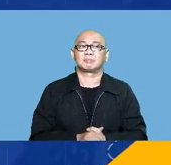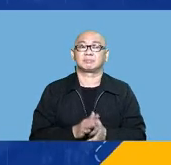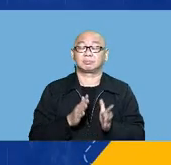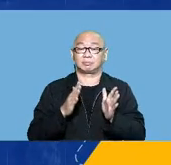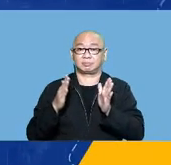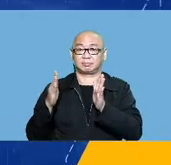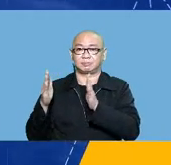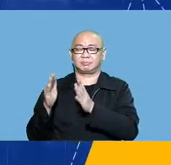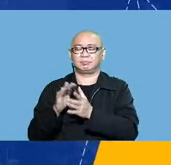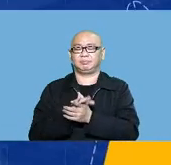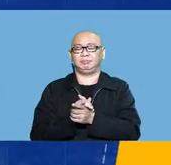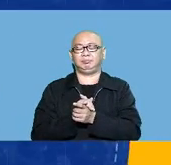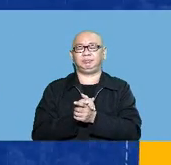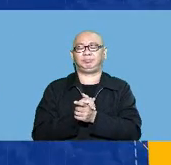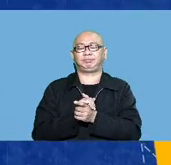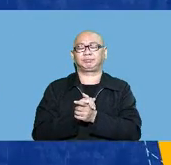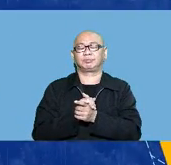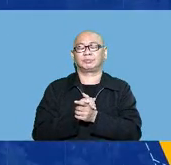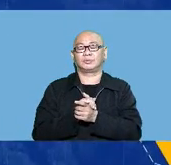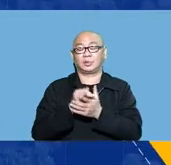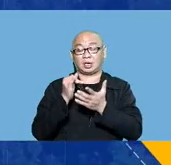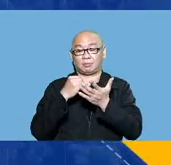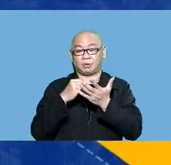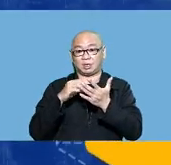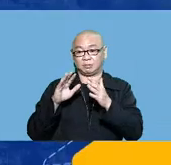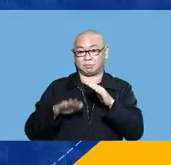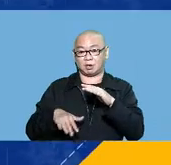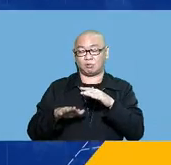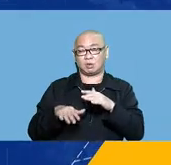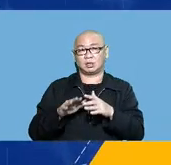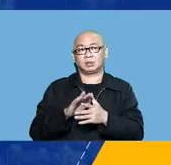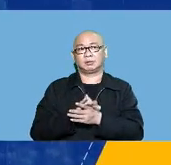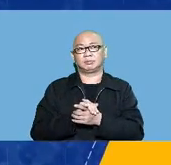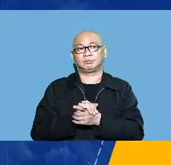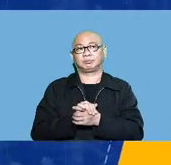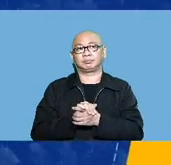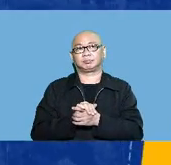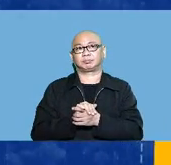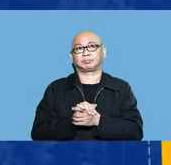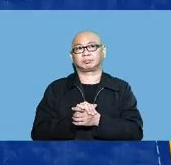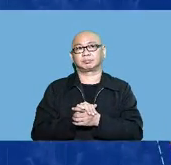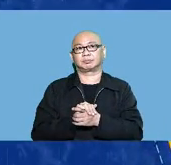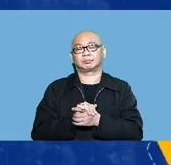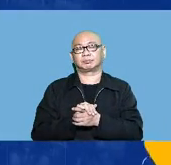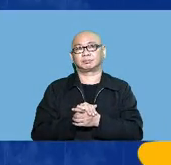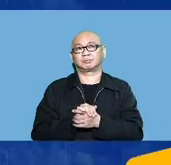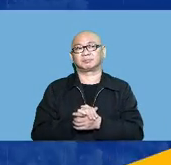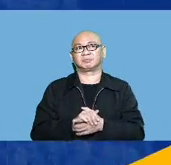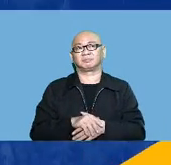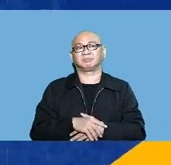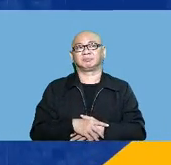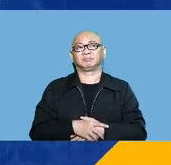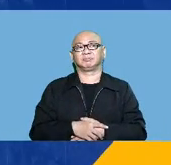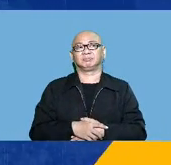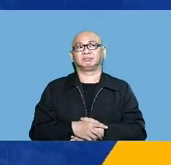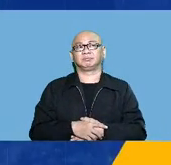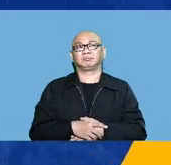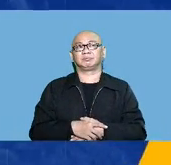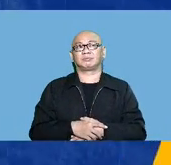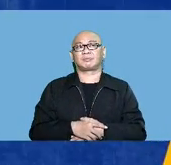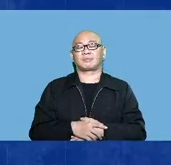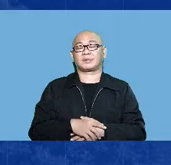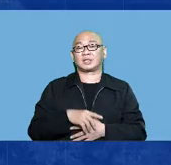Kemudian gambar yang di bawahnya, Bapak Ibu yang terhormat, selanjutnya, next.